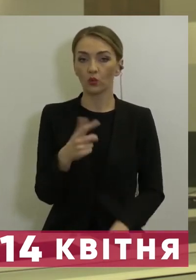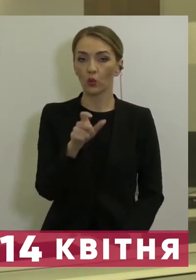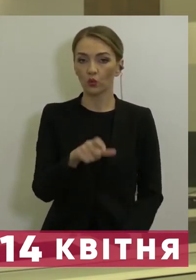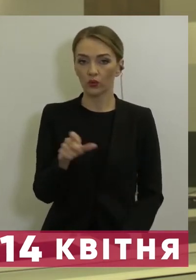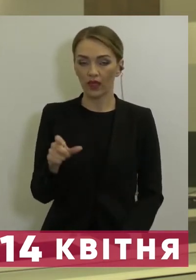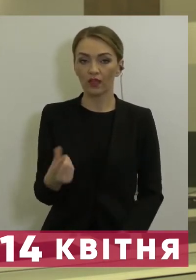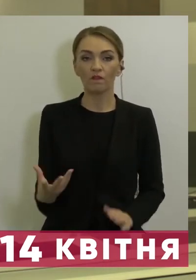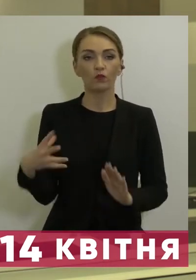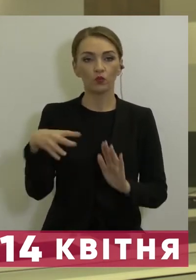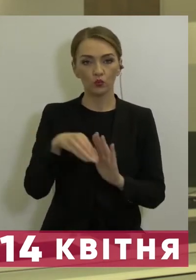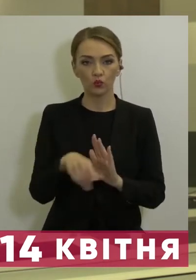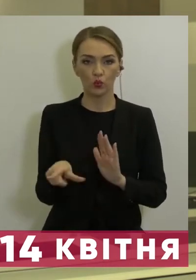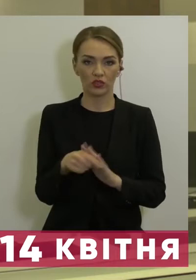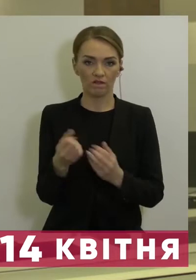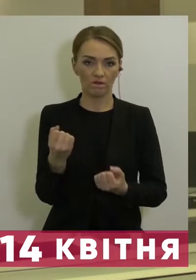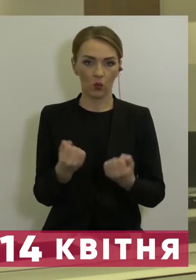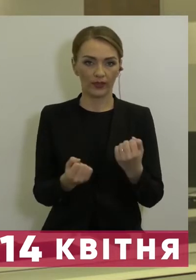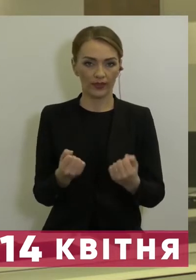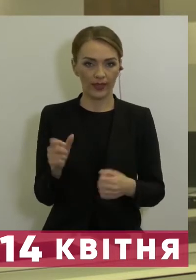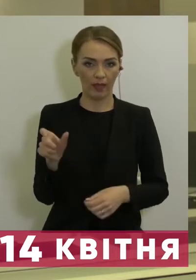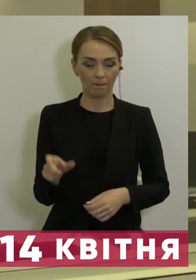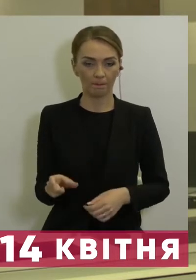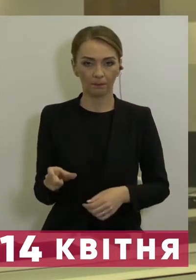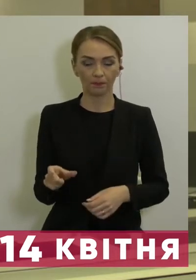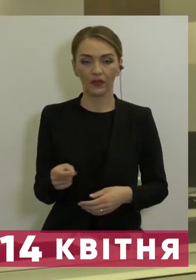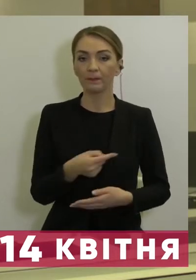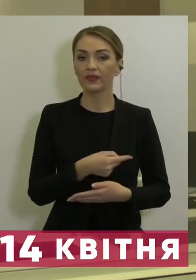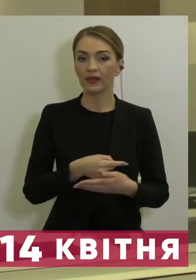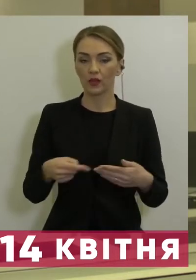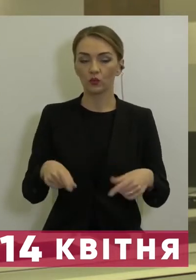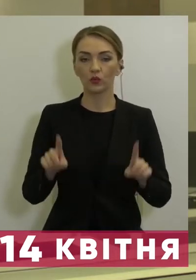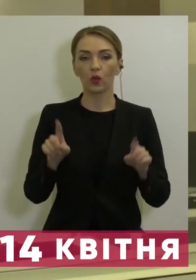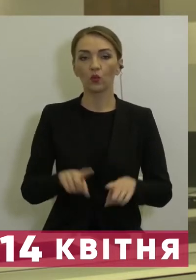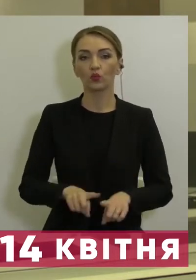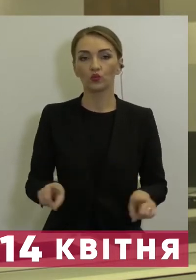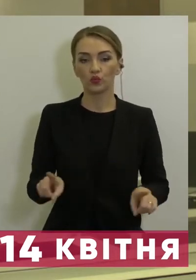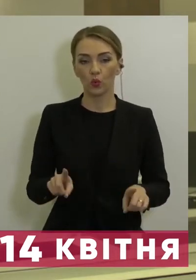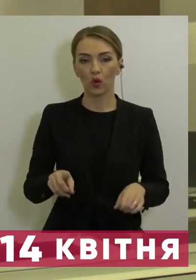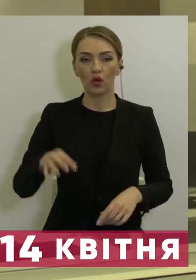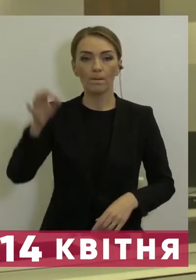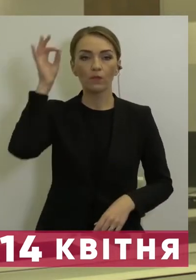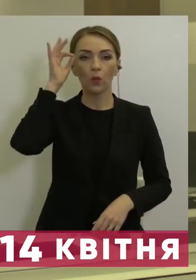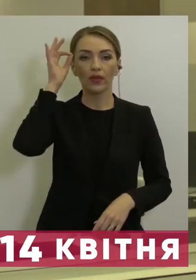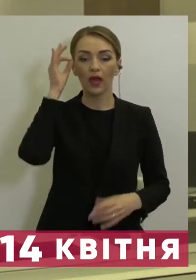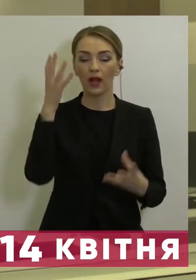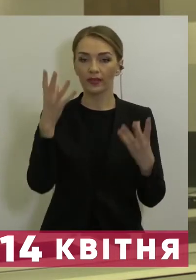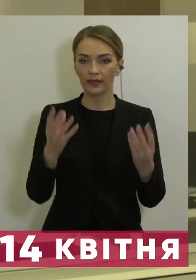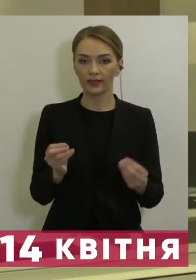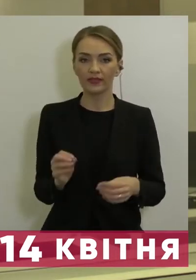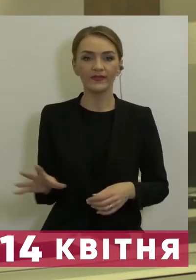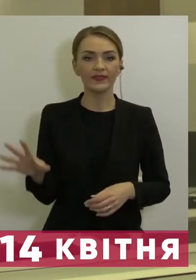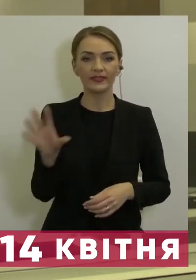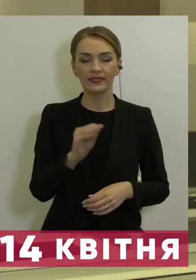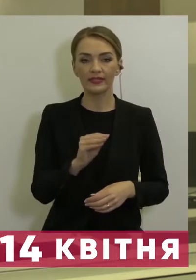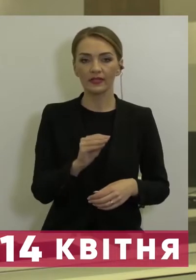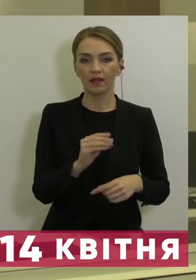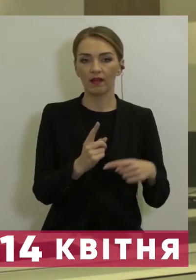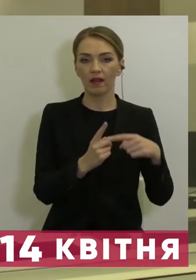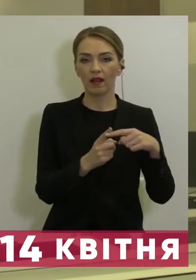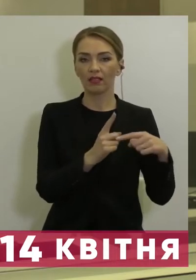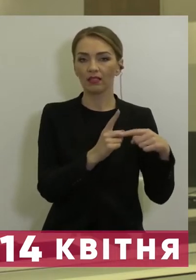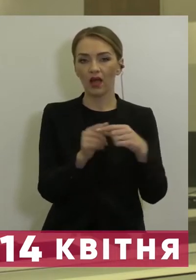включно з водієм. Підкреслюю також, що поминальні дні всі кладовища